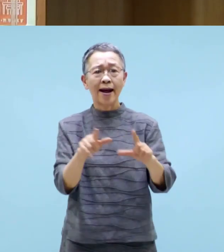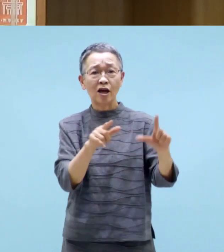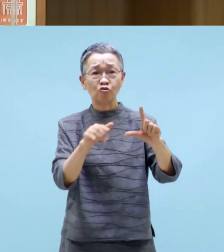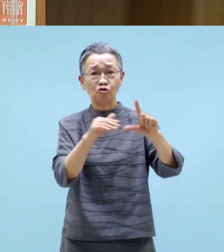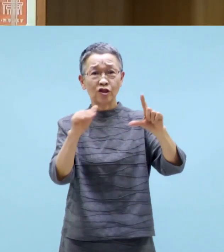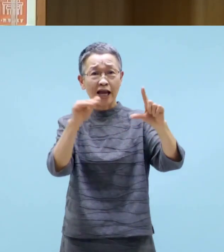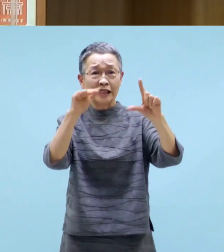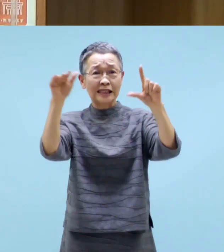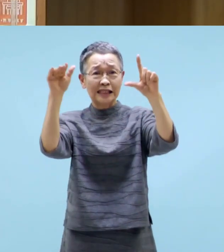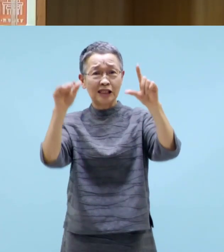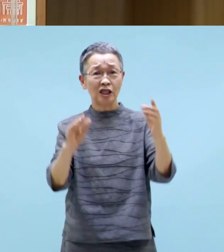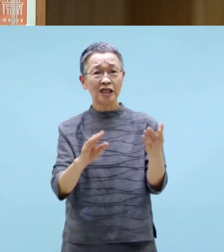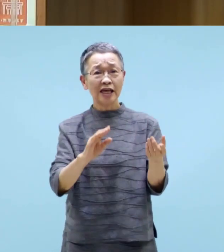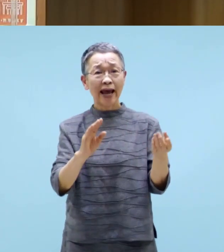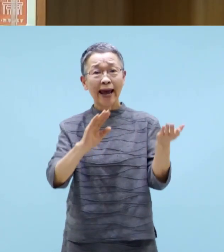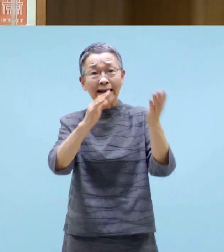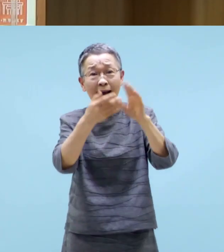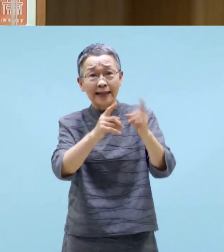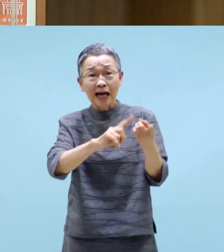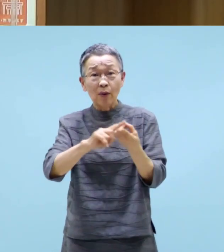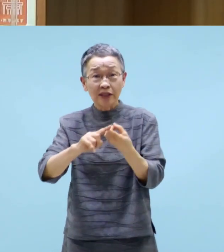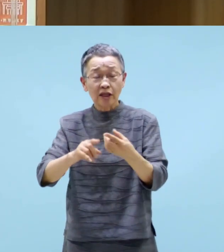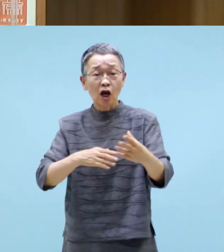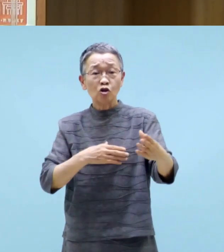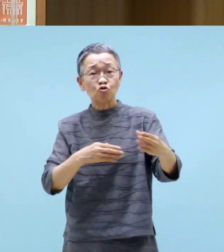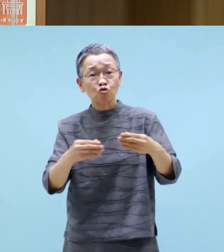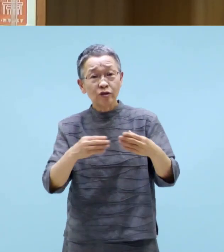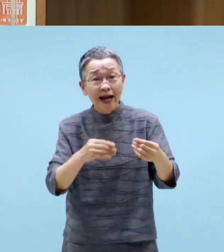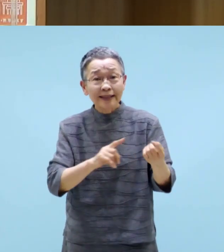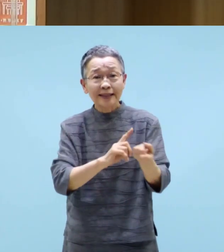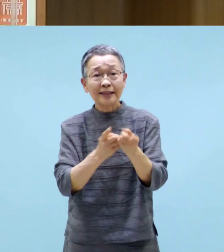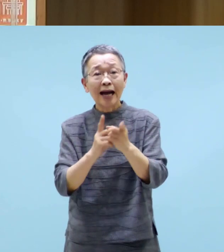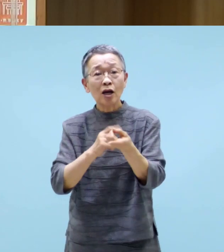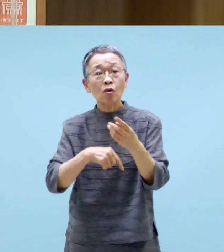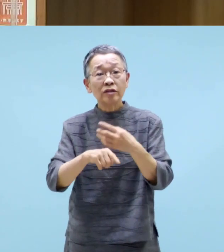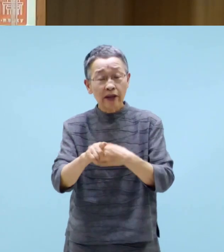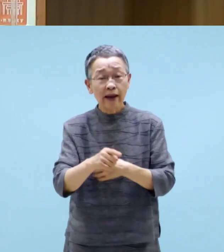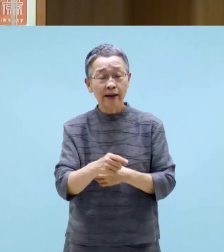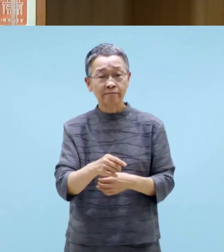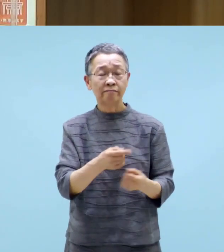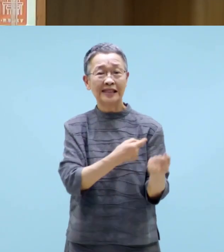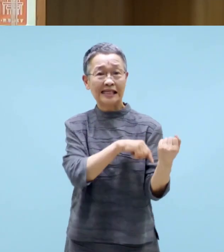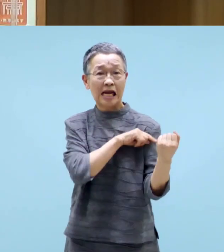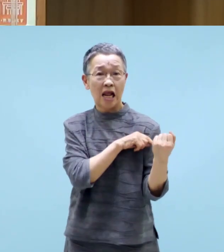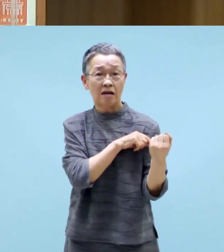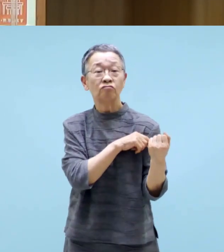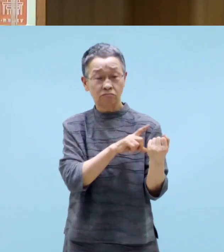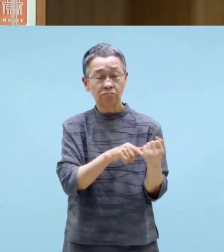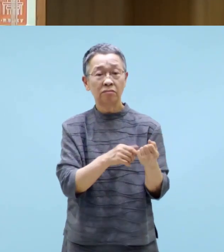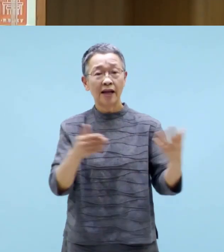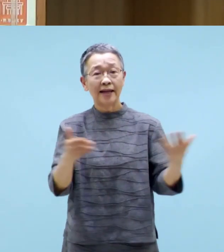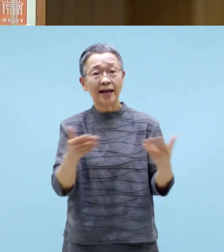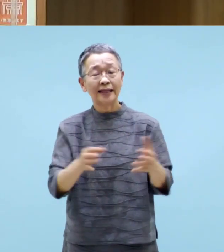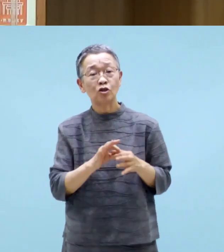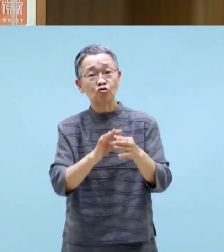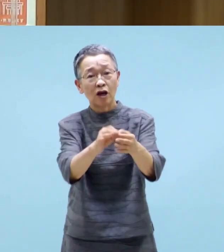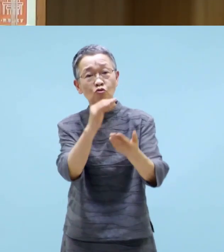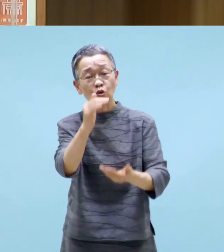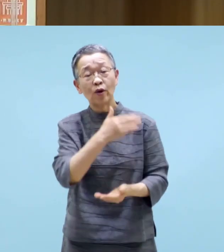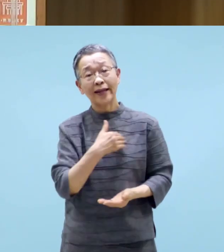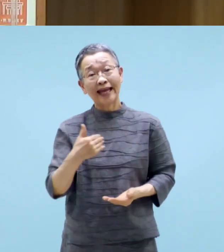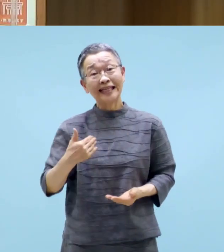化に応じて柔軟に対応して意欲や能力を生かして働き続けることができる、そういった環境